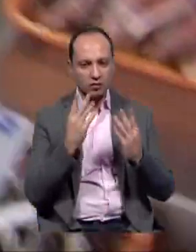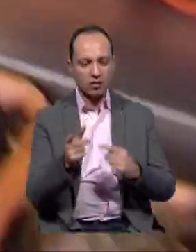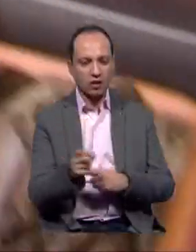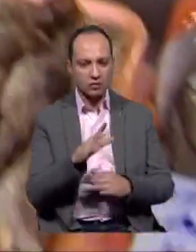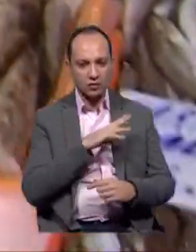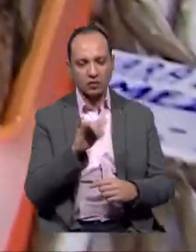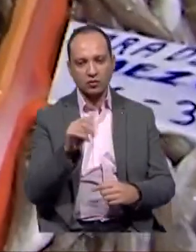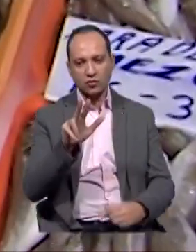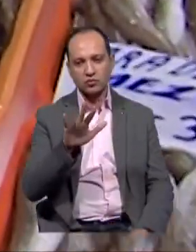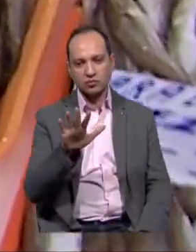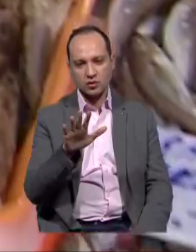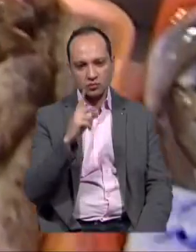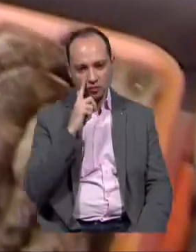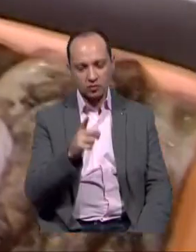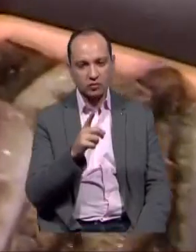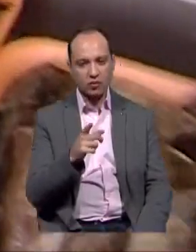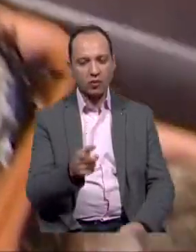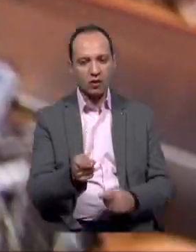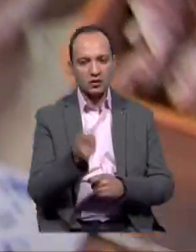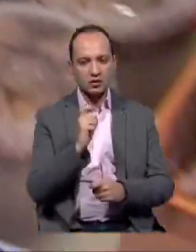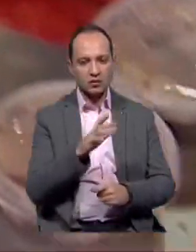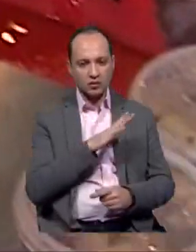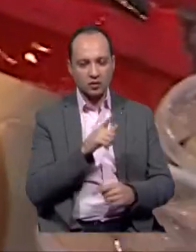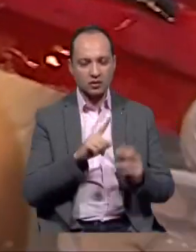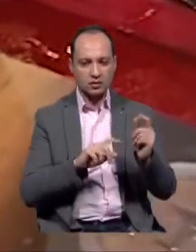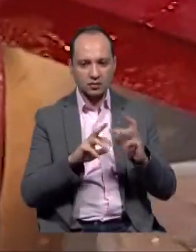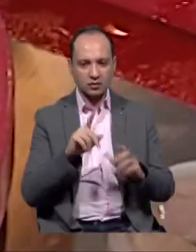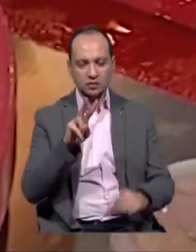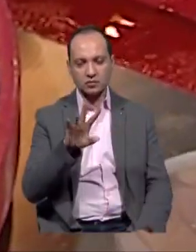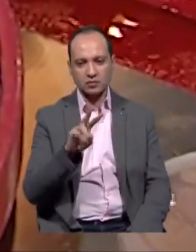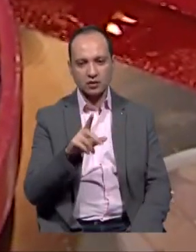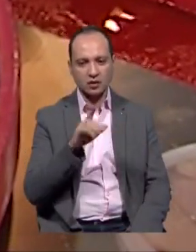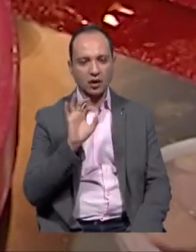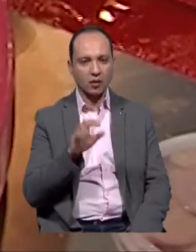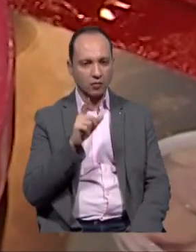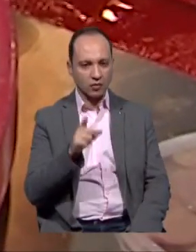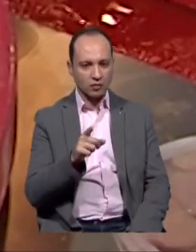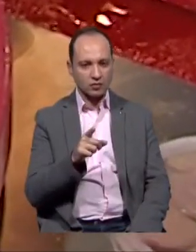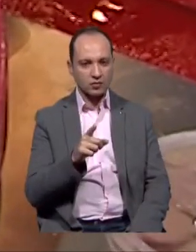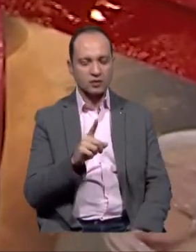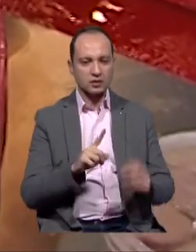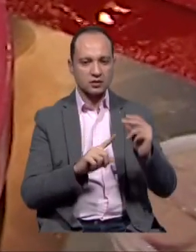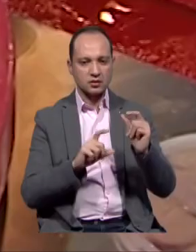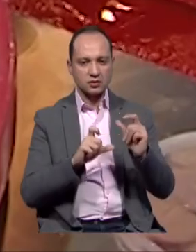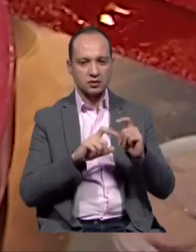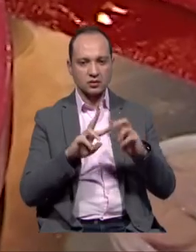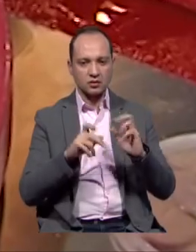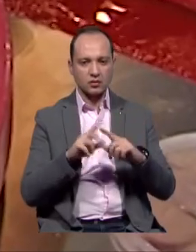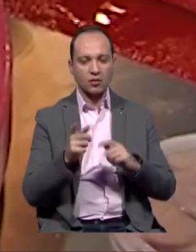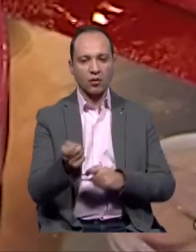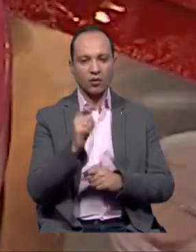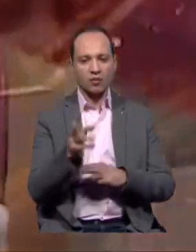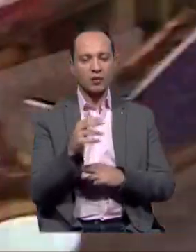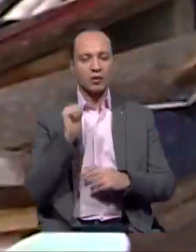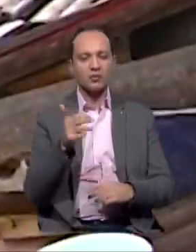var ama kilosu 35 lira yazıyor. Olta istavrit evet. Var 25 lira. Evet. Hep böyle mi? Ya istavrit hep olta balığı